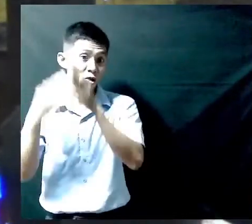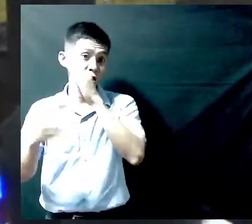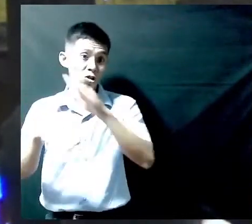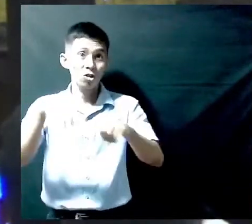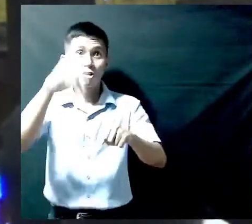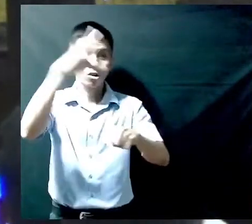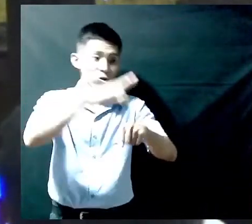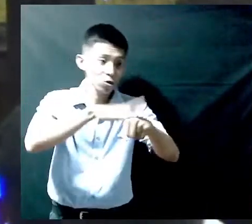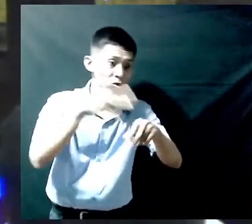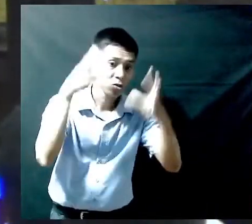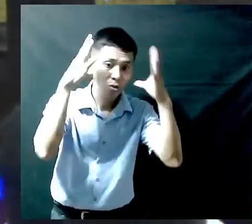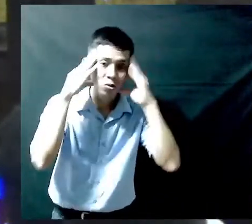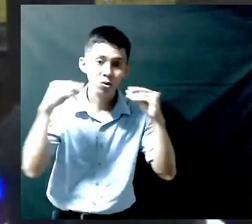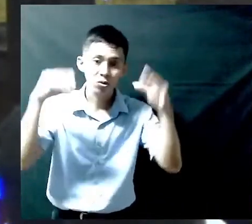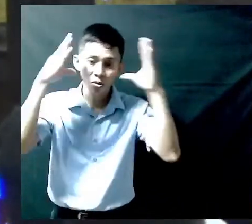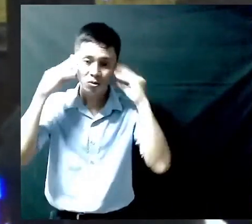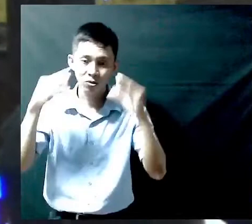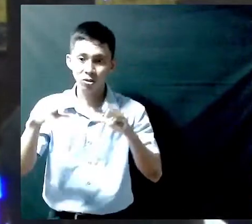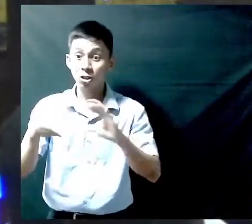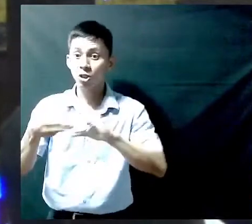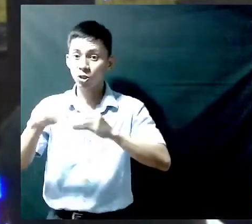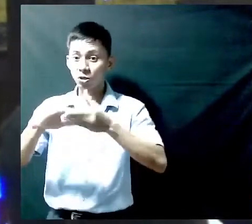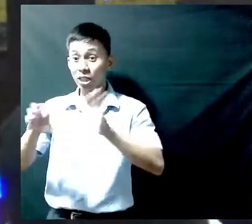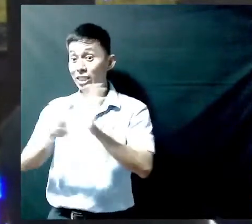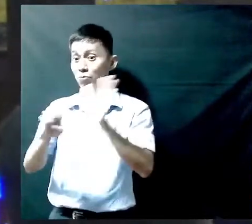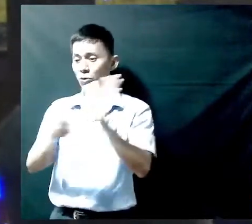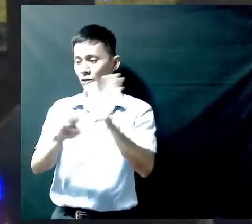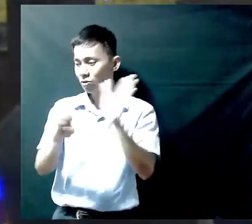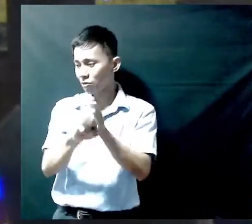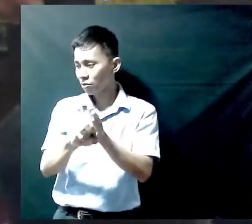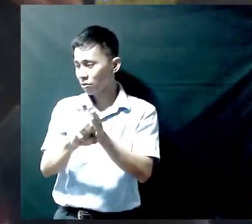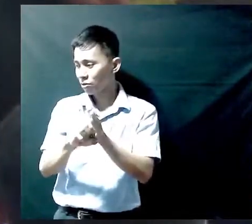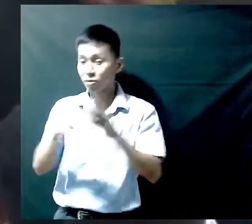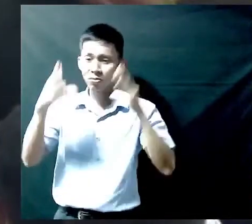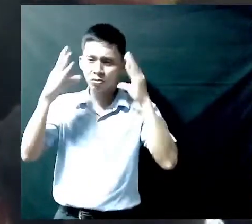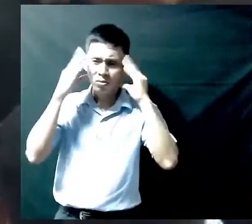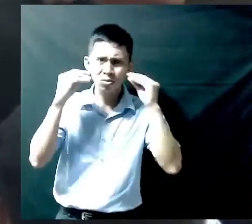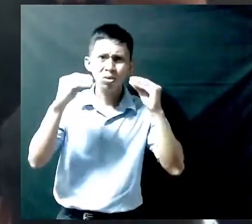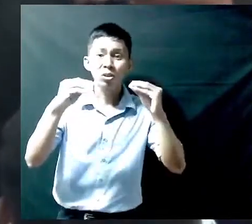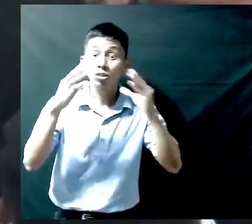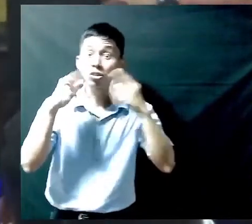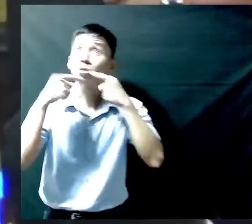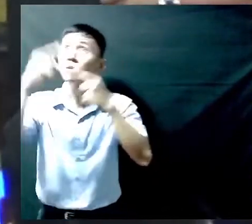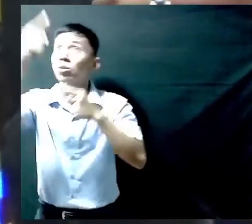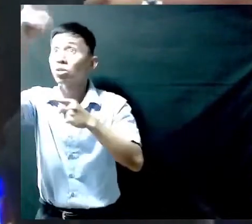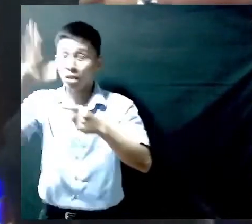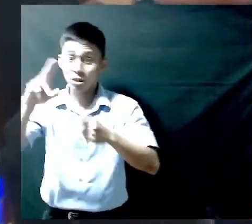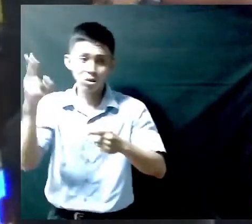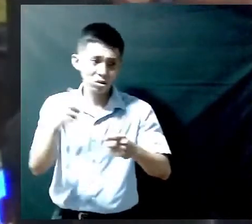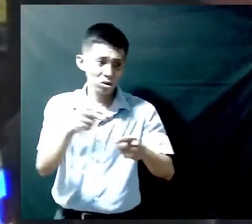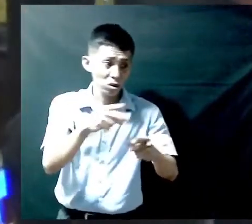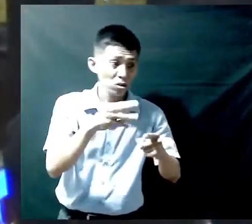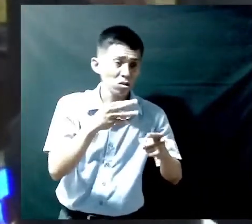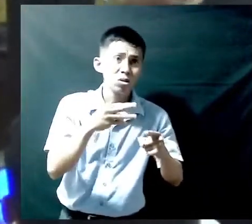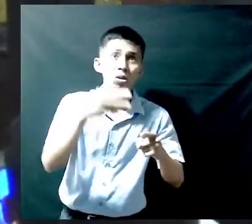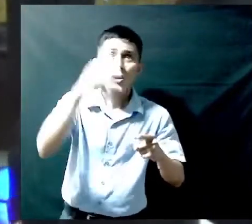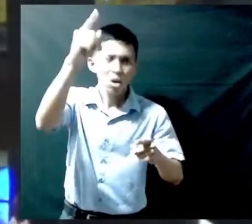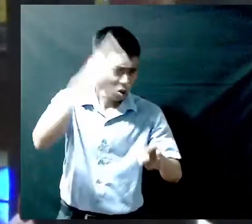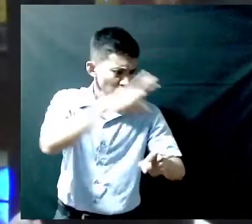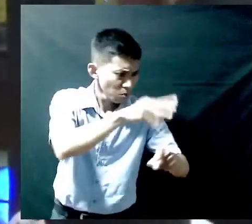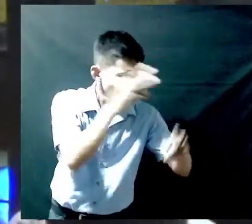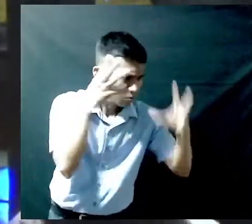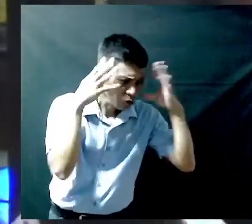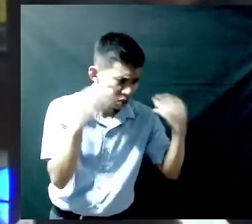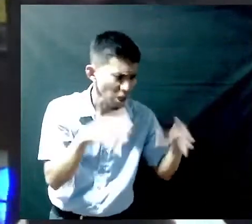Samuel, ha? Bigyan ko kayo ng illustration lang. Sabi ni Moses, Lord, hindi ko kaya. Di ba, ang dami niyang excuses? Hindi ako matalino, hindi ako